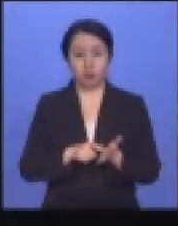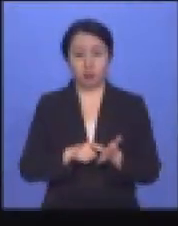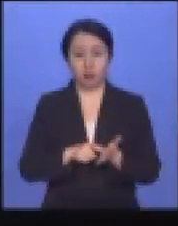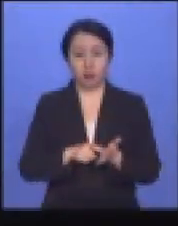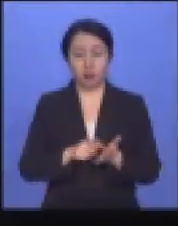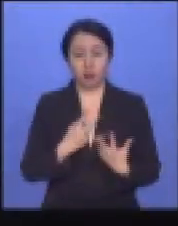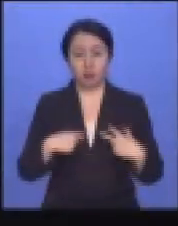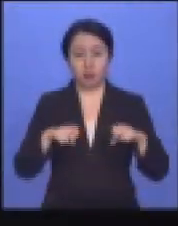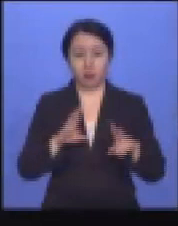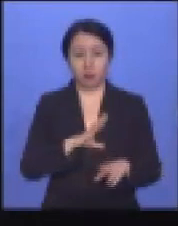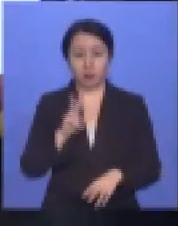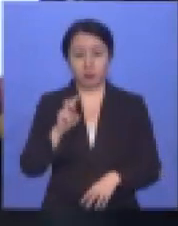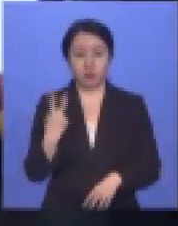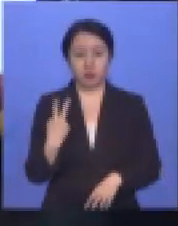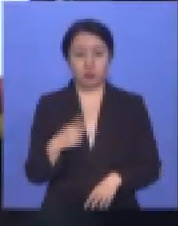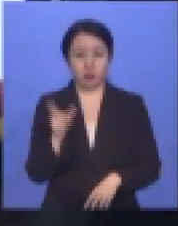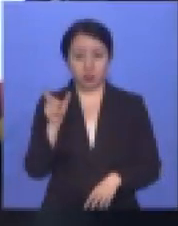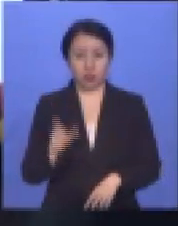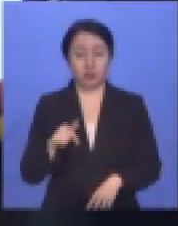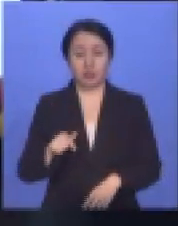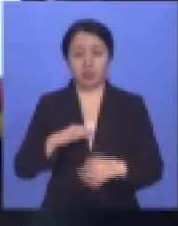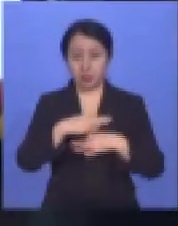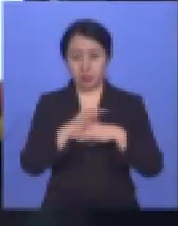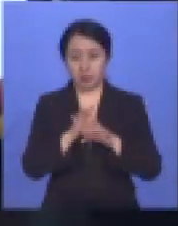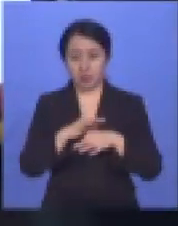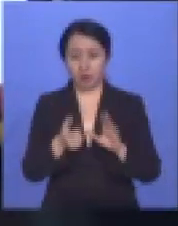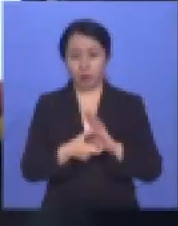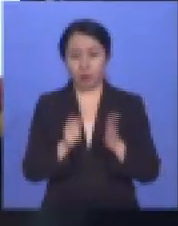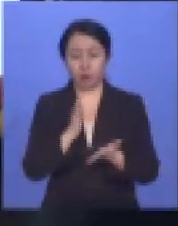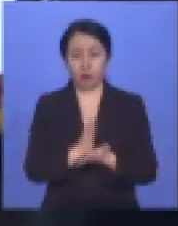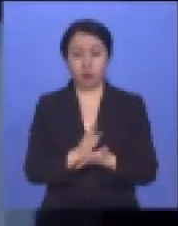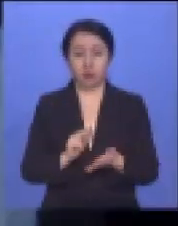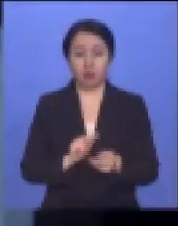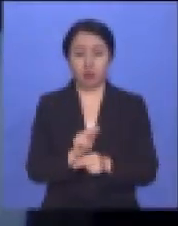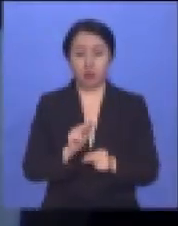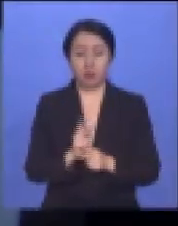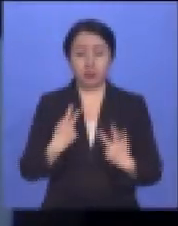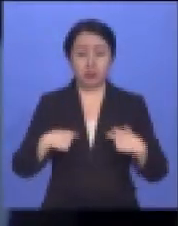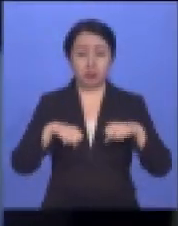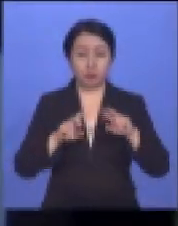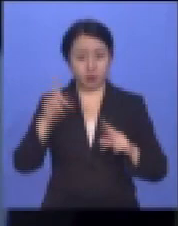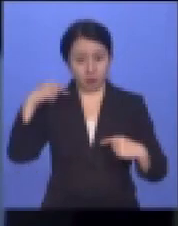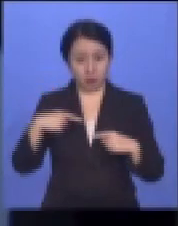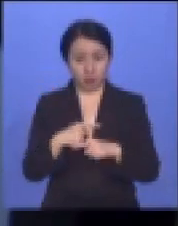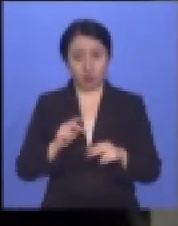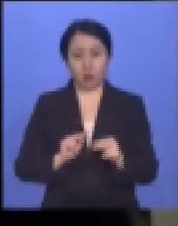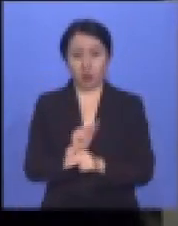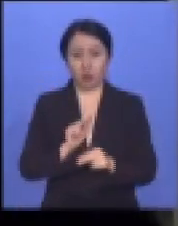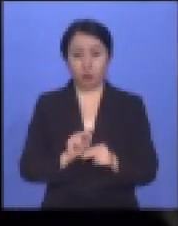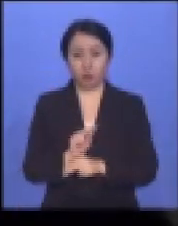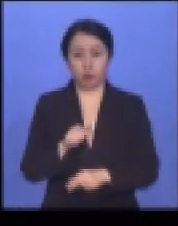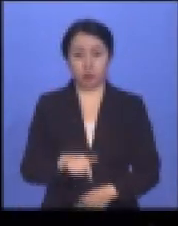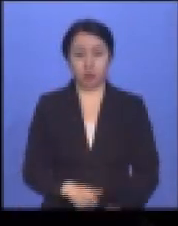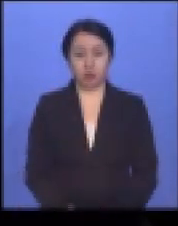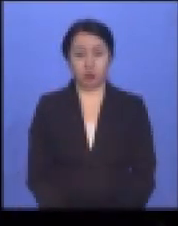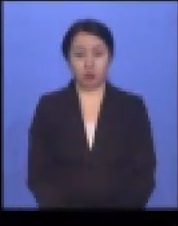в каждом батальоне должно быть 220 человек. Мынау лабораторлық корпус. Мұнда курсанттар арнайы техниканы басқаруды үйренет. Он может